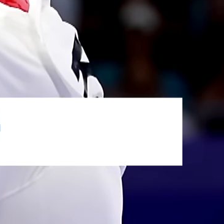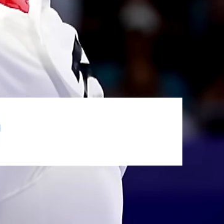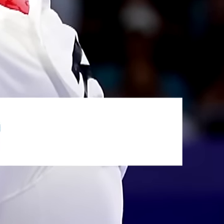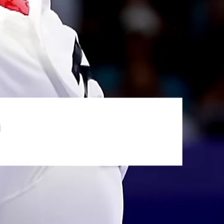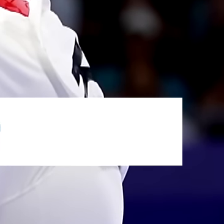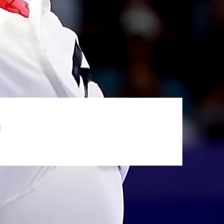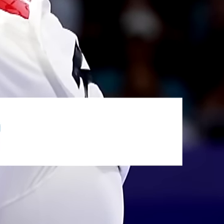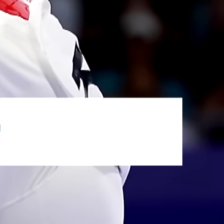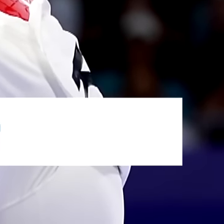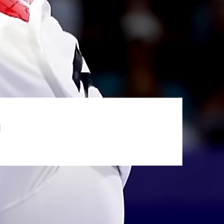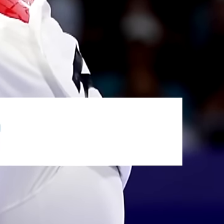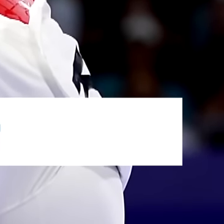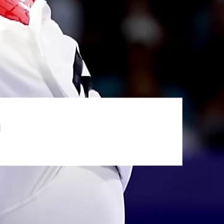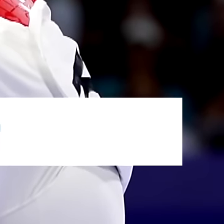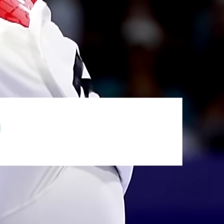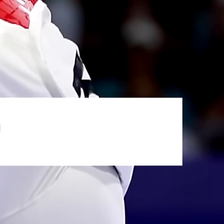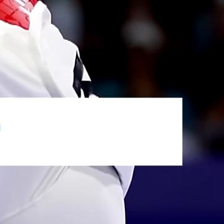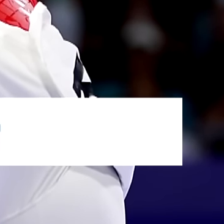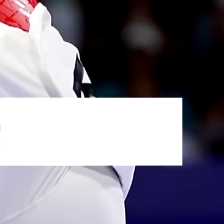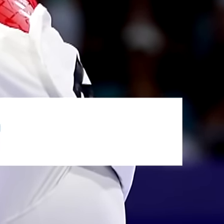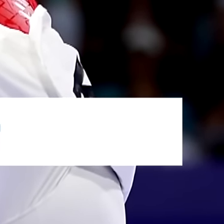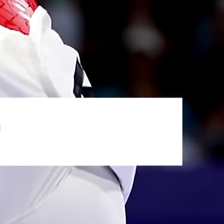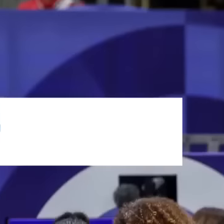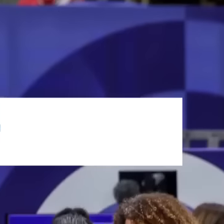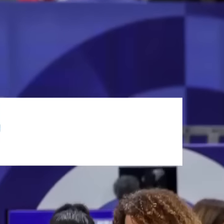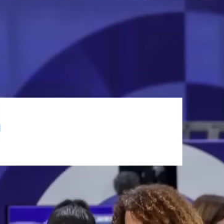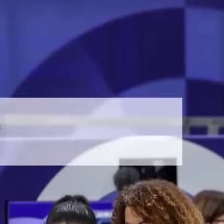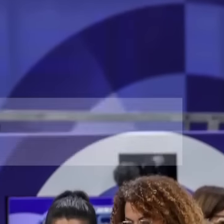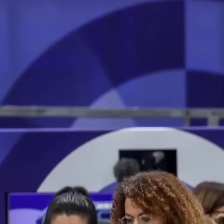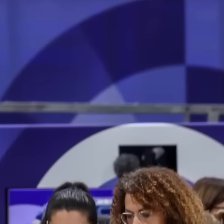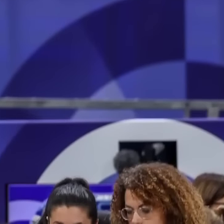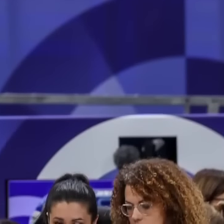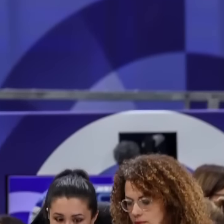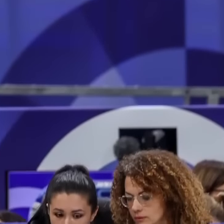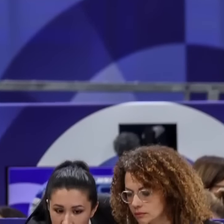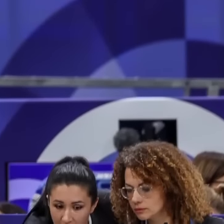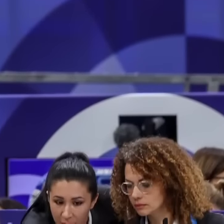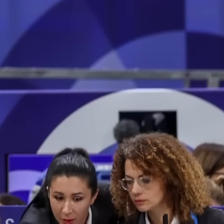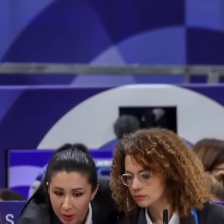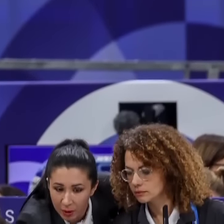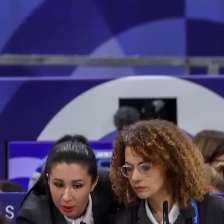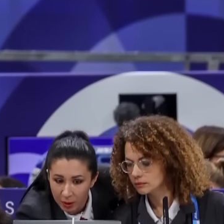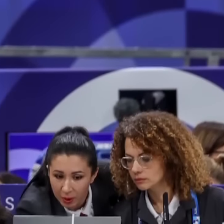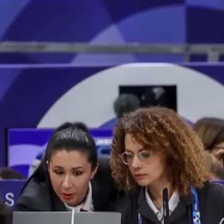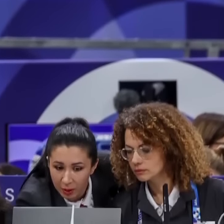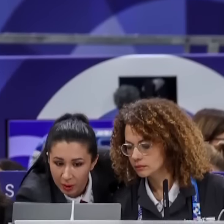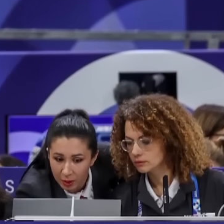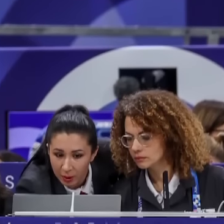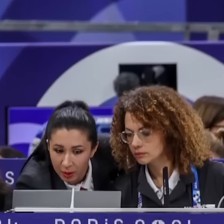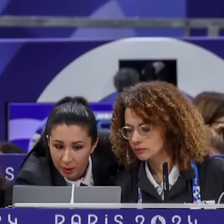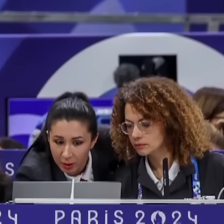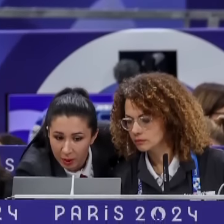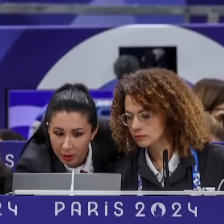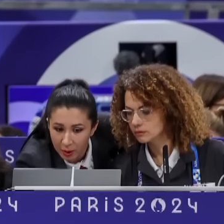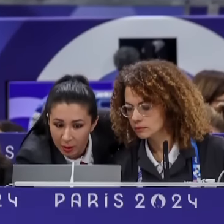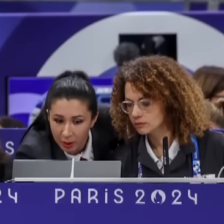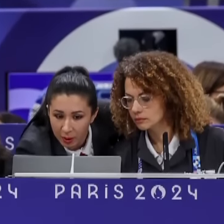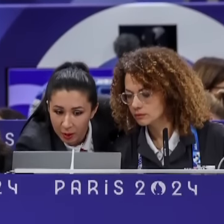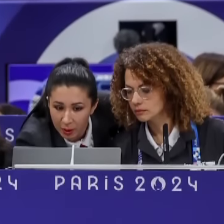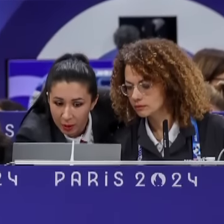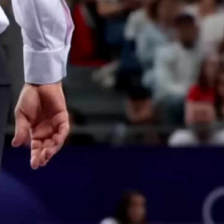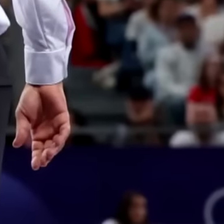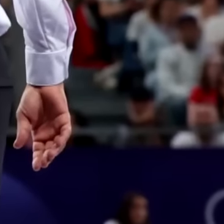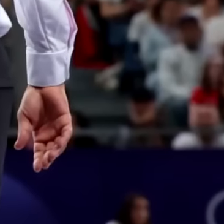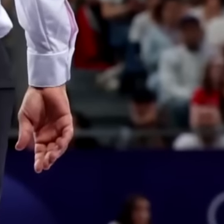세계 태권도 연맹은 대한체육회를 통해 공개 사과를 요구했습니다. 오에리 코치는 사과해야 한다면서도 그렇게 끝나면